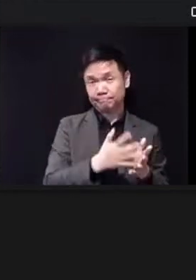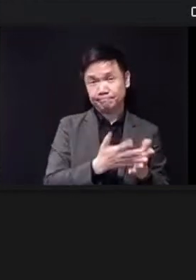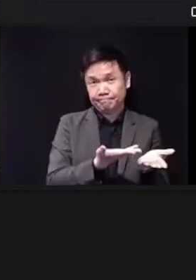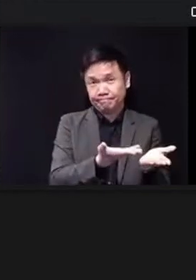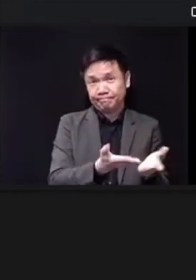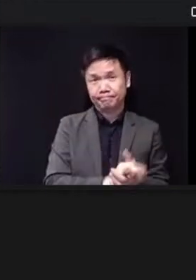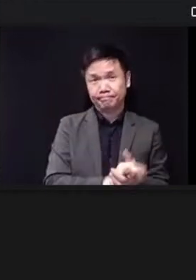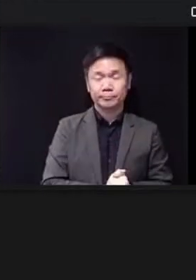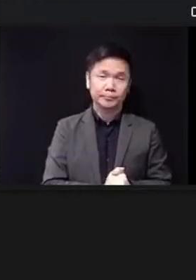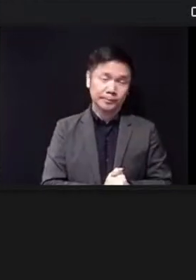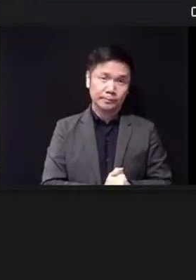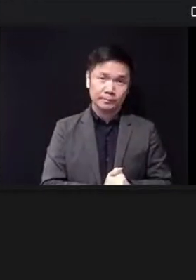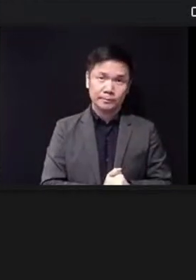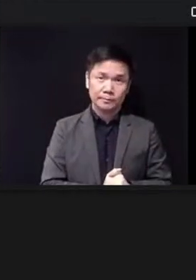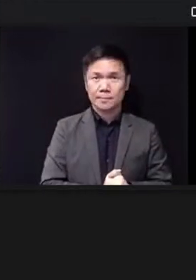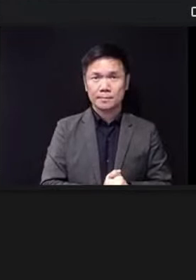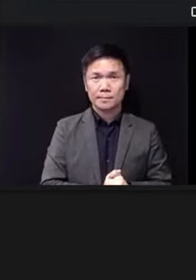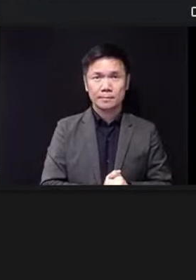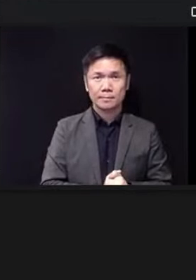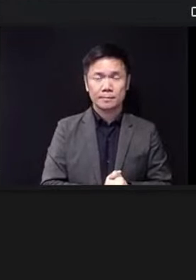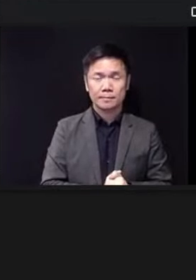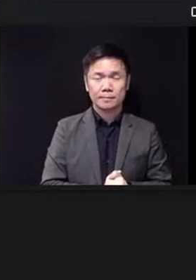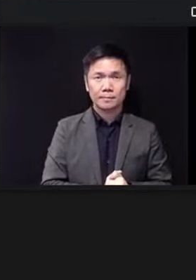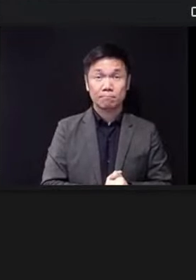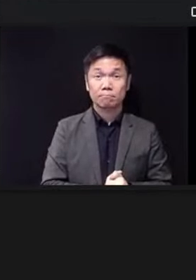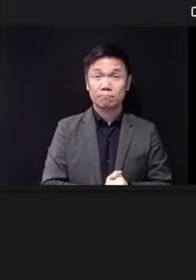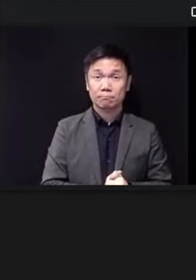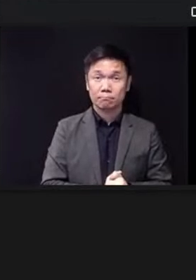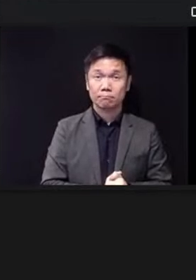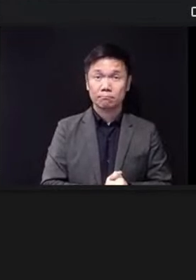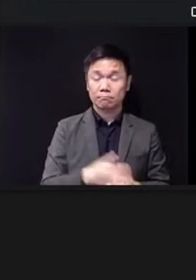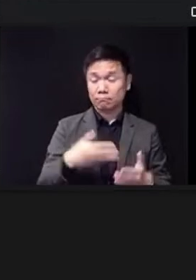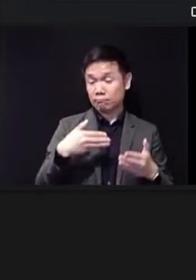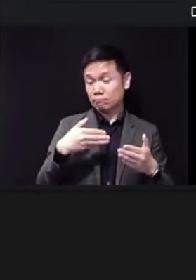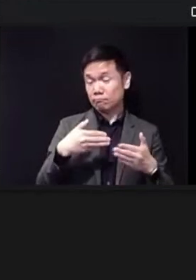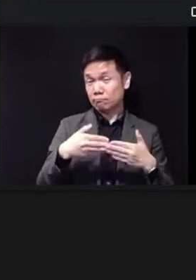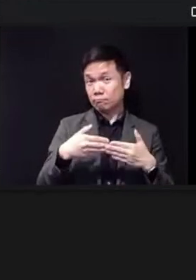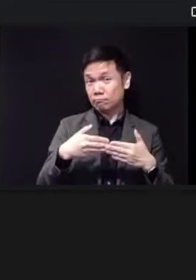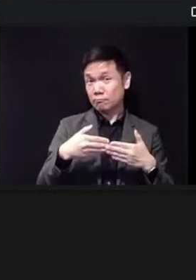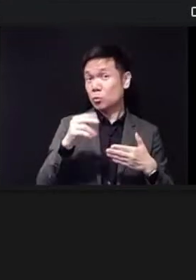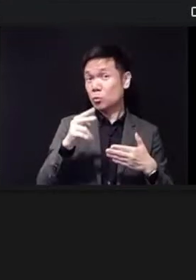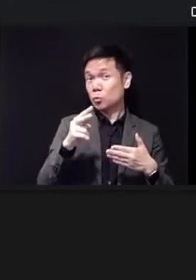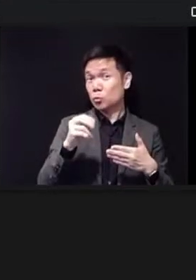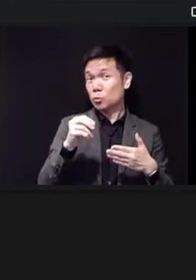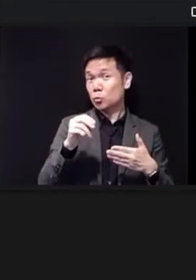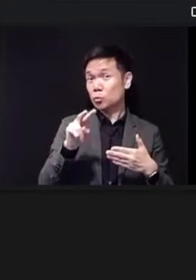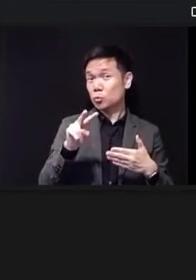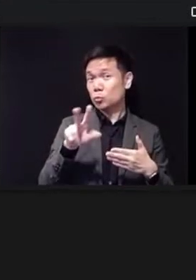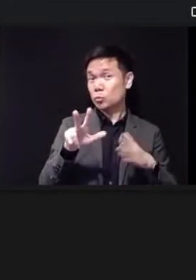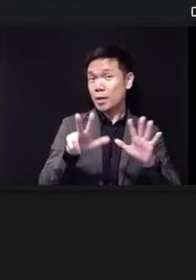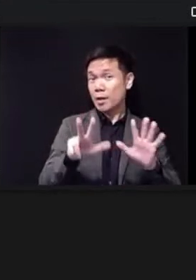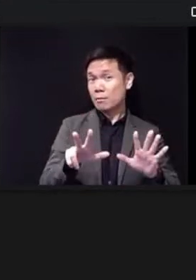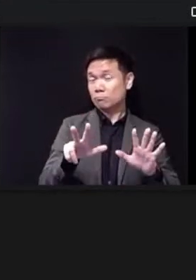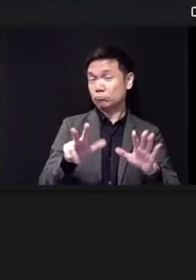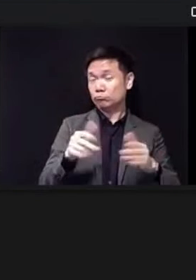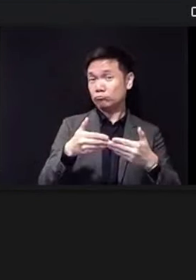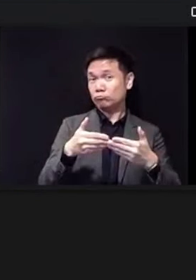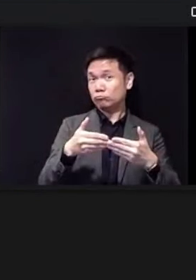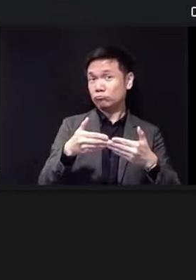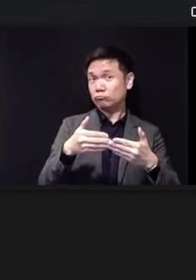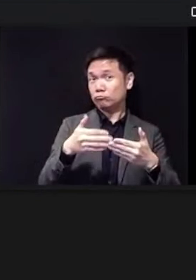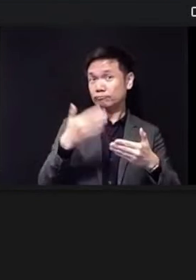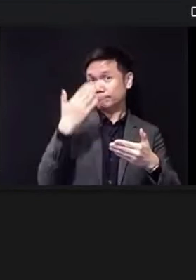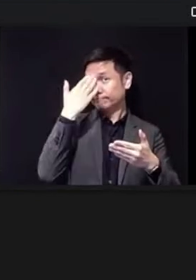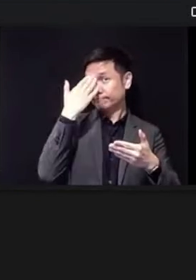Штатов Америки, масштабность, возможности этого будущего документа, но уж тем более не предвосхищая сейчас, что такое мы будем в 2028